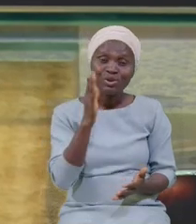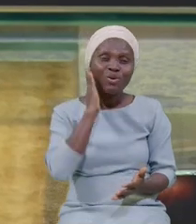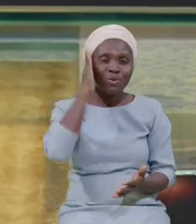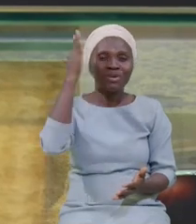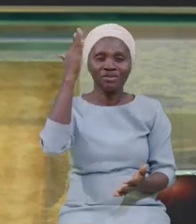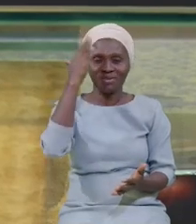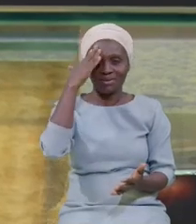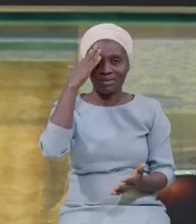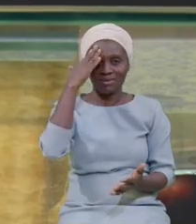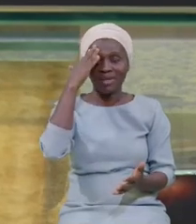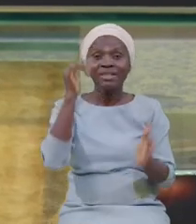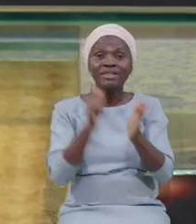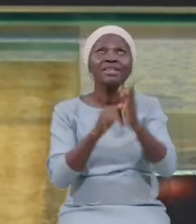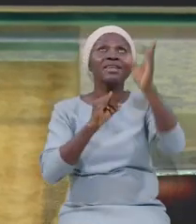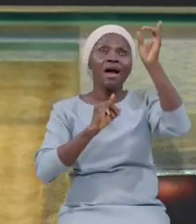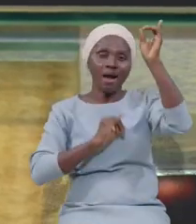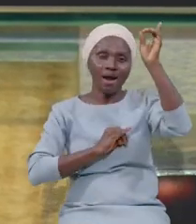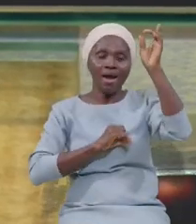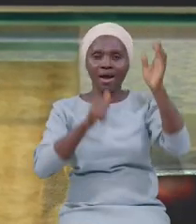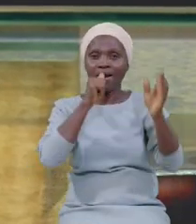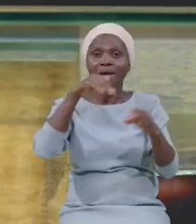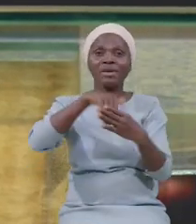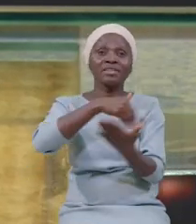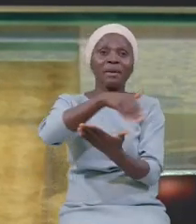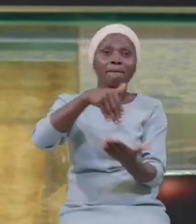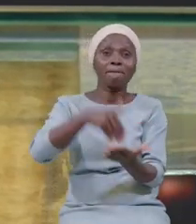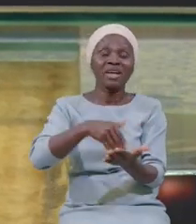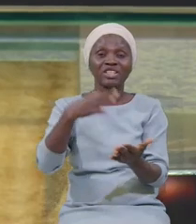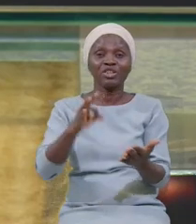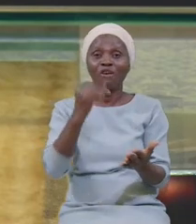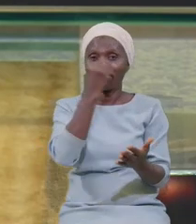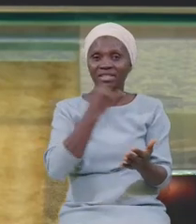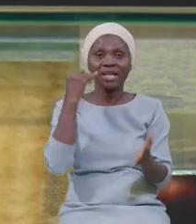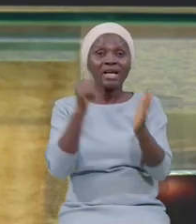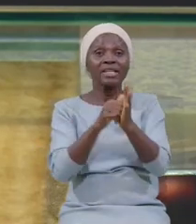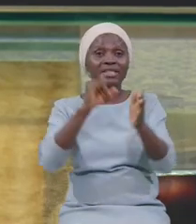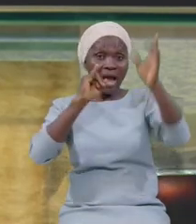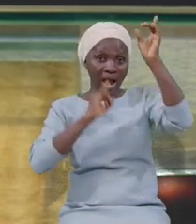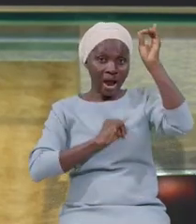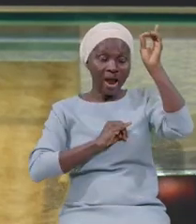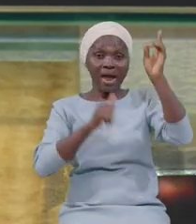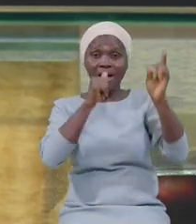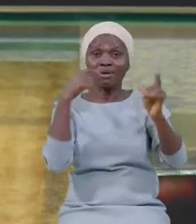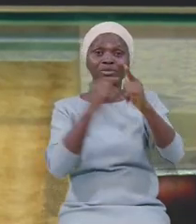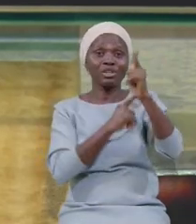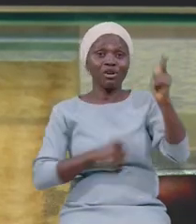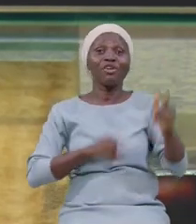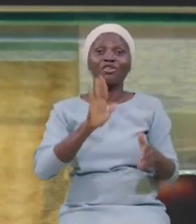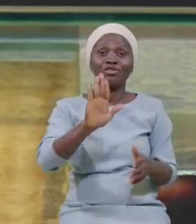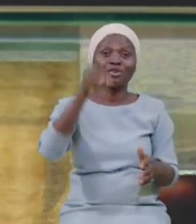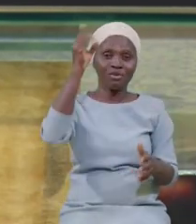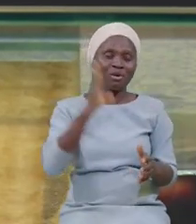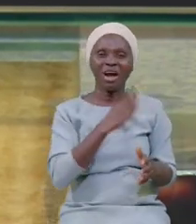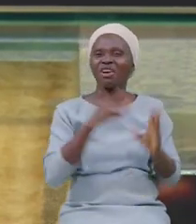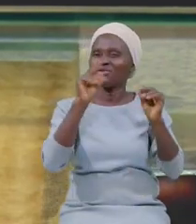Et vous saurez que je suis au milieu d'Israël, que je suis l'Éternel votre Dieu, et qu'il n'y en a